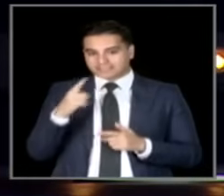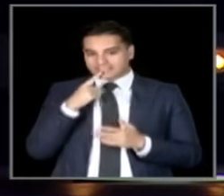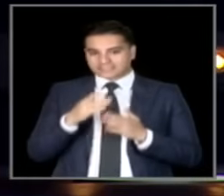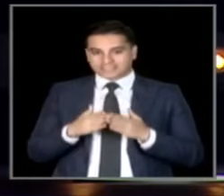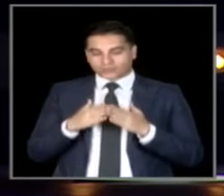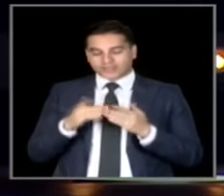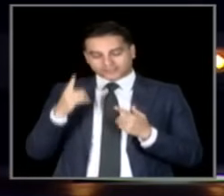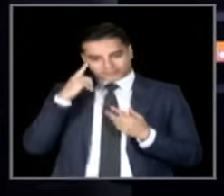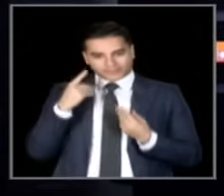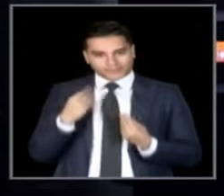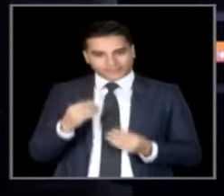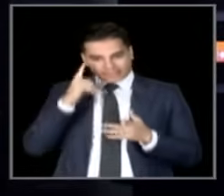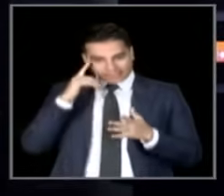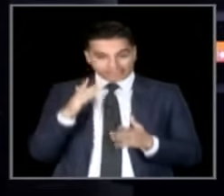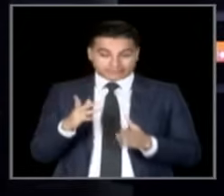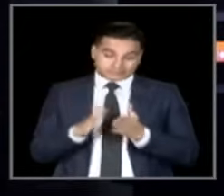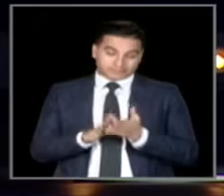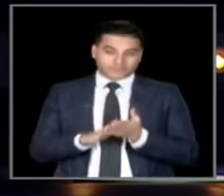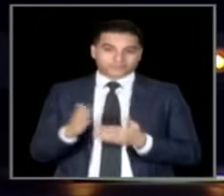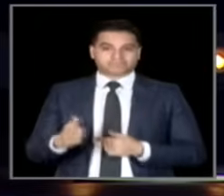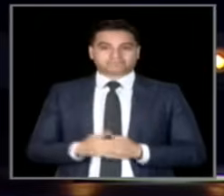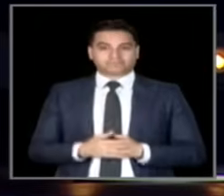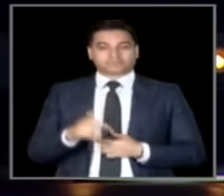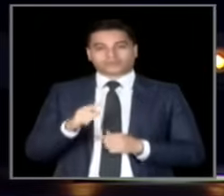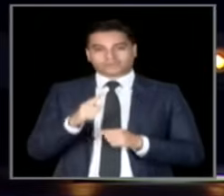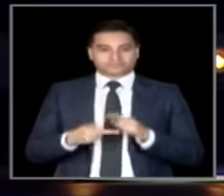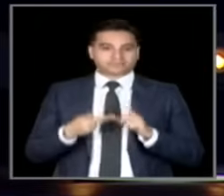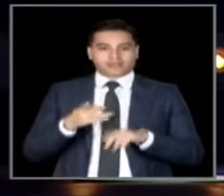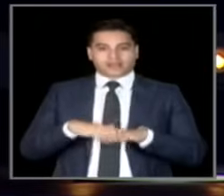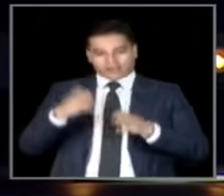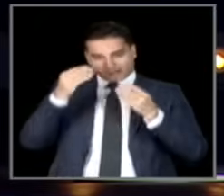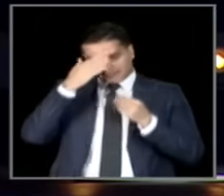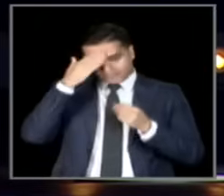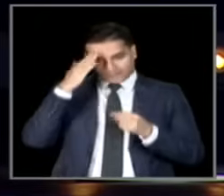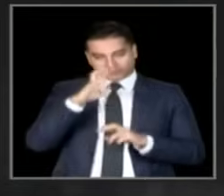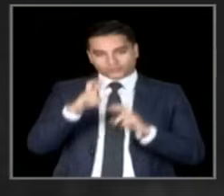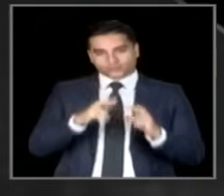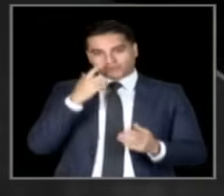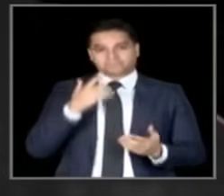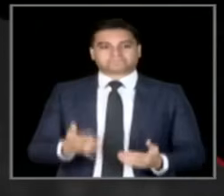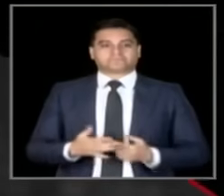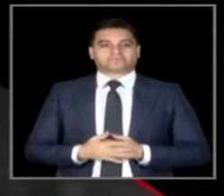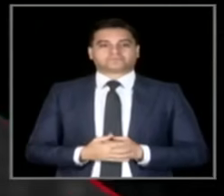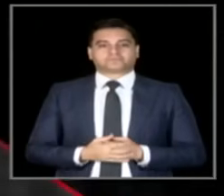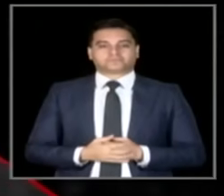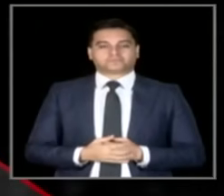السويس تركيز مهم، برافو عليكم. ودلوقتي مع الفقره الثانيه، فقره المعرفه.